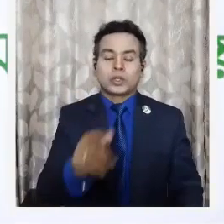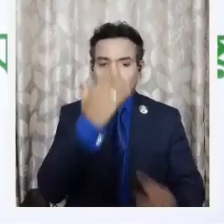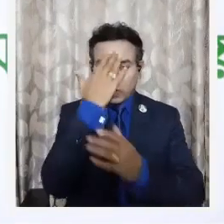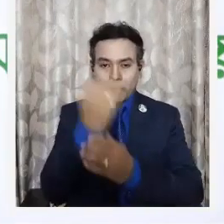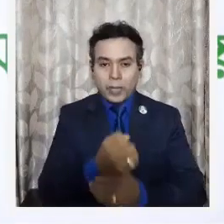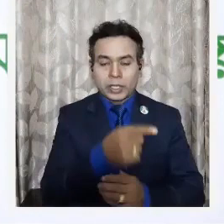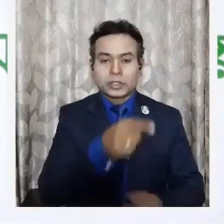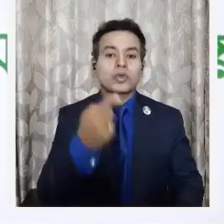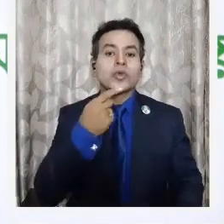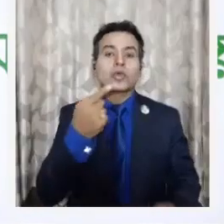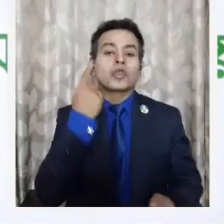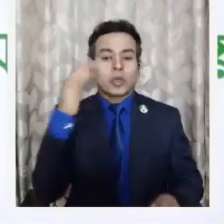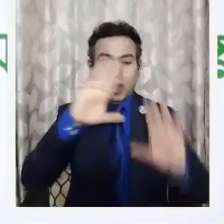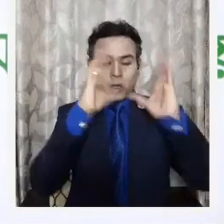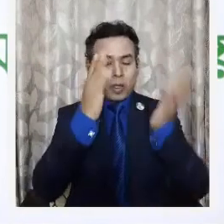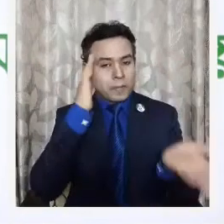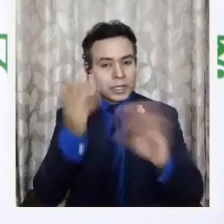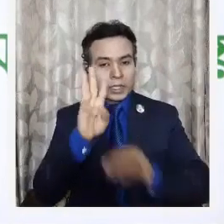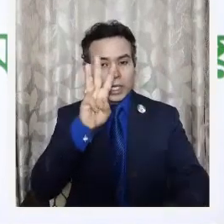70,39,918 জন।